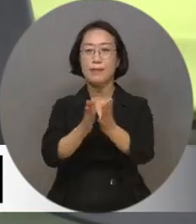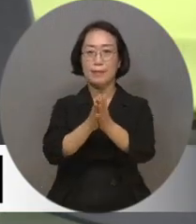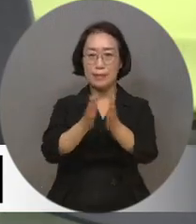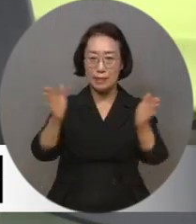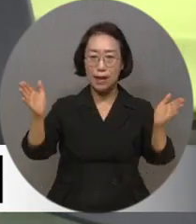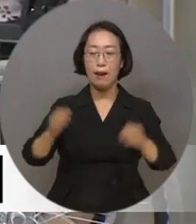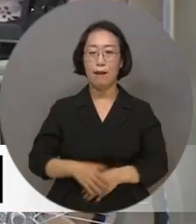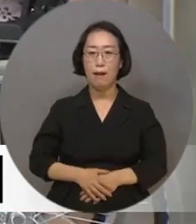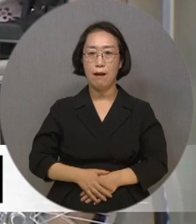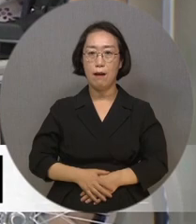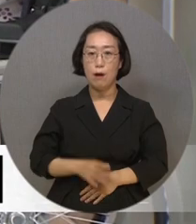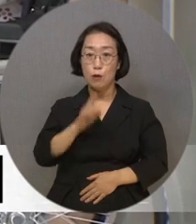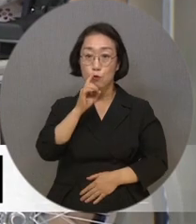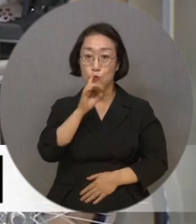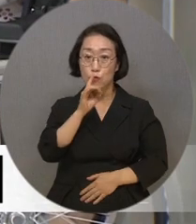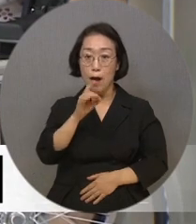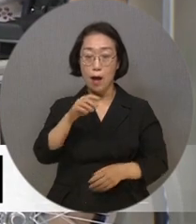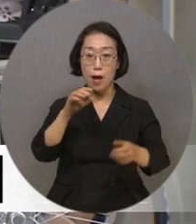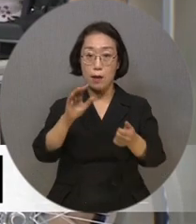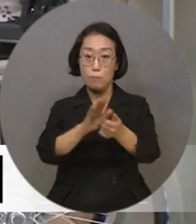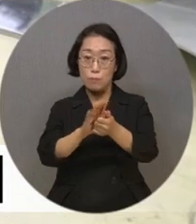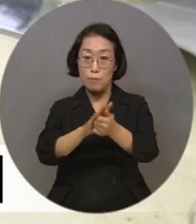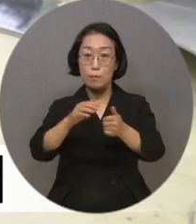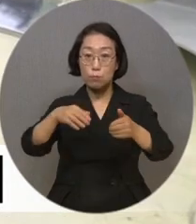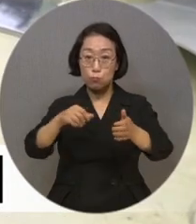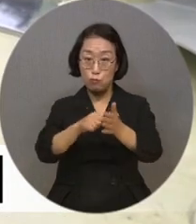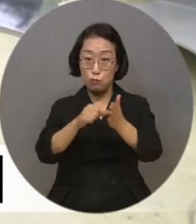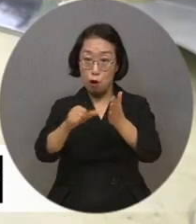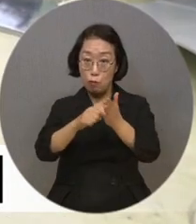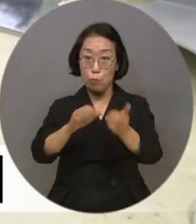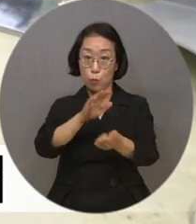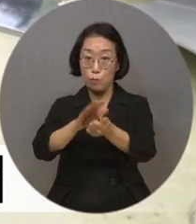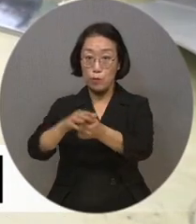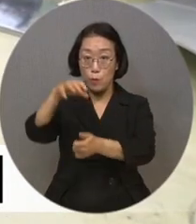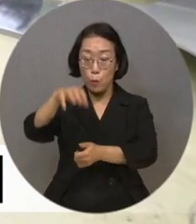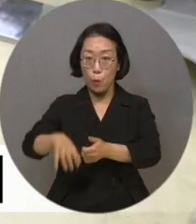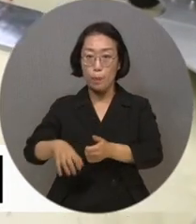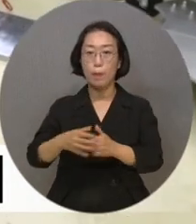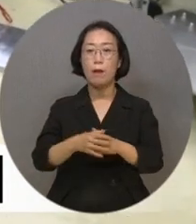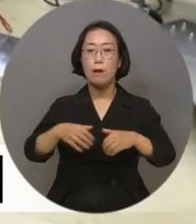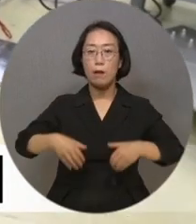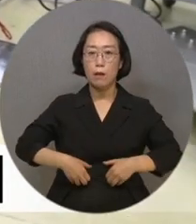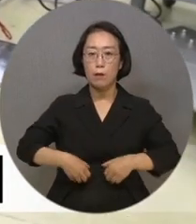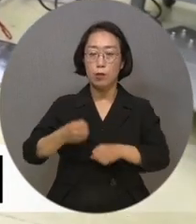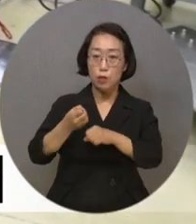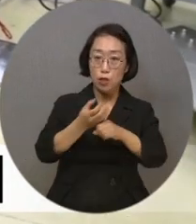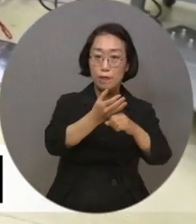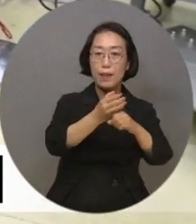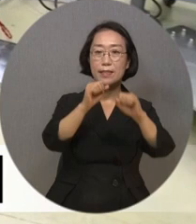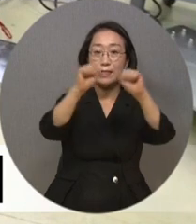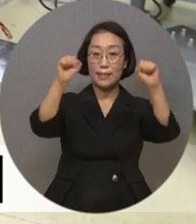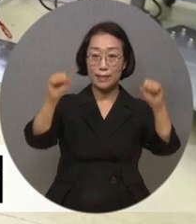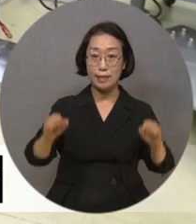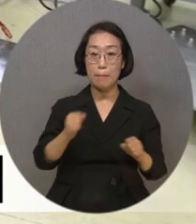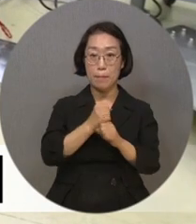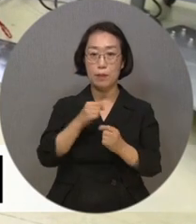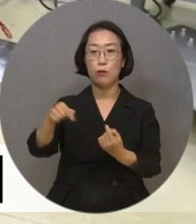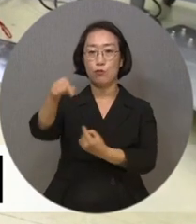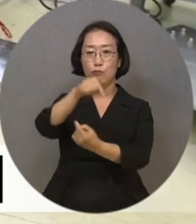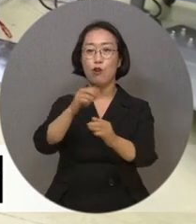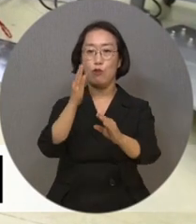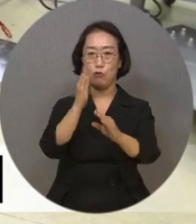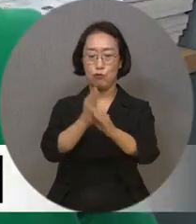시작했습니다. 중앙보조기기센터는 중앙과 지역센터를 연계하는 보조기기 서비스 전달 체계를 구축하고 운영하고